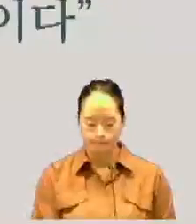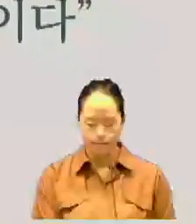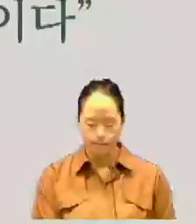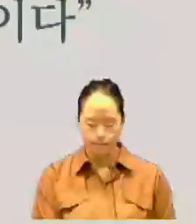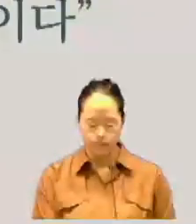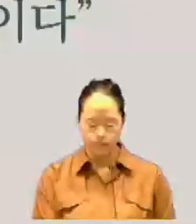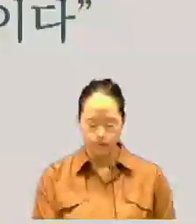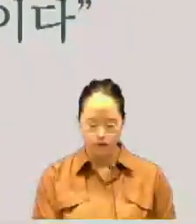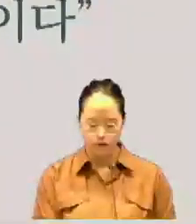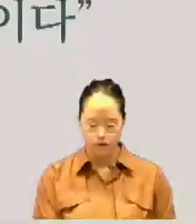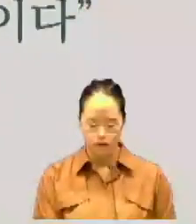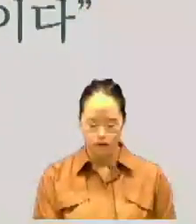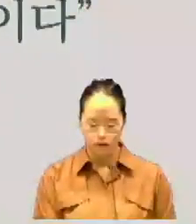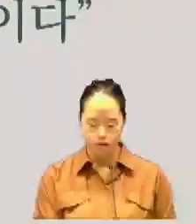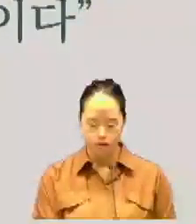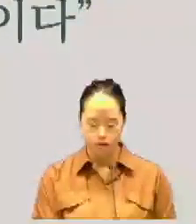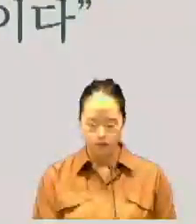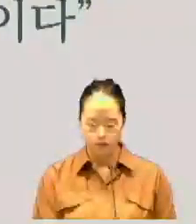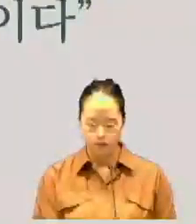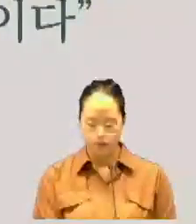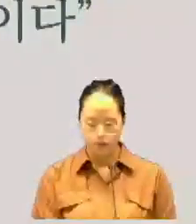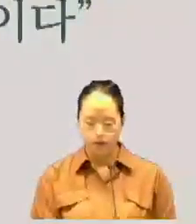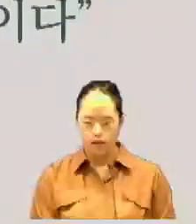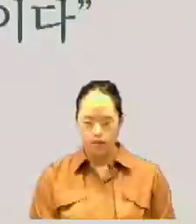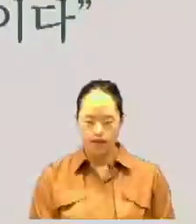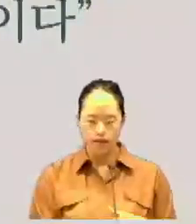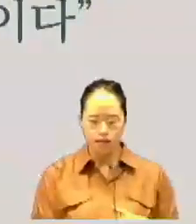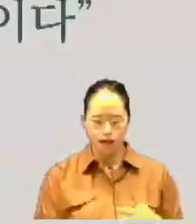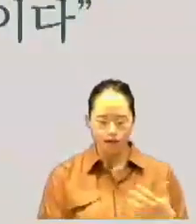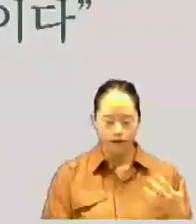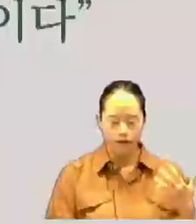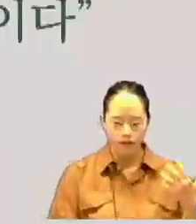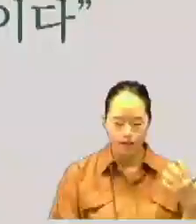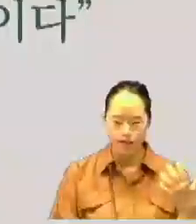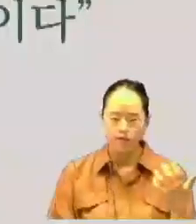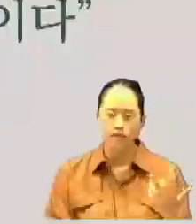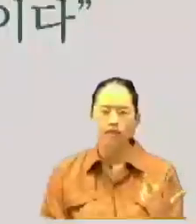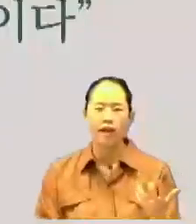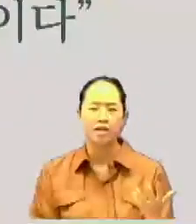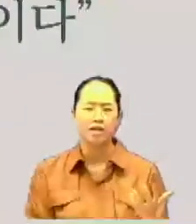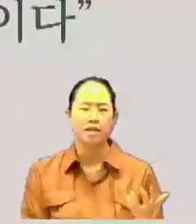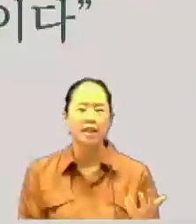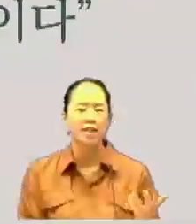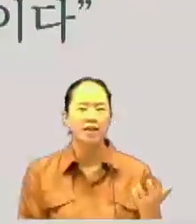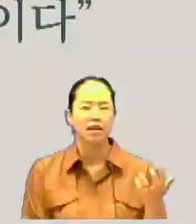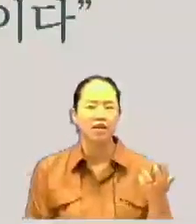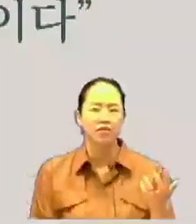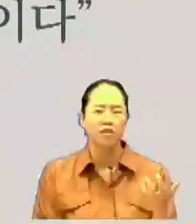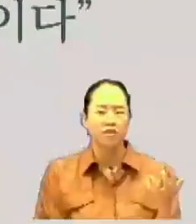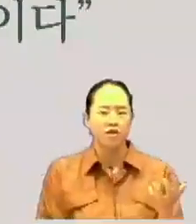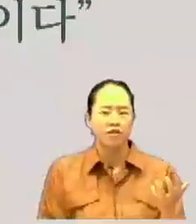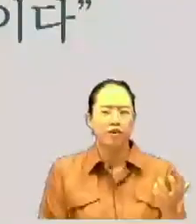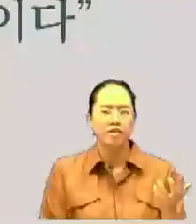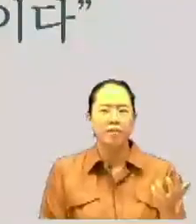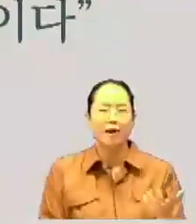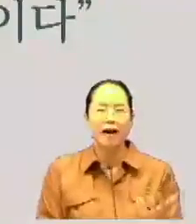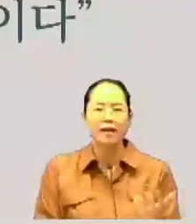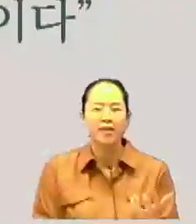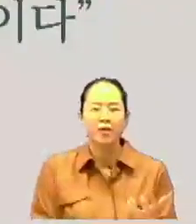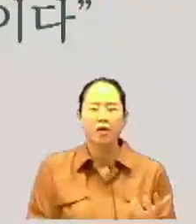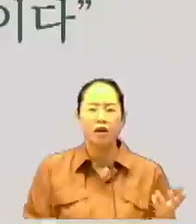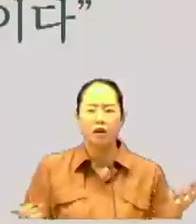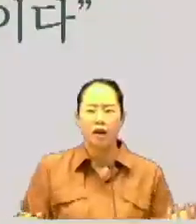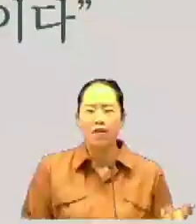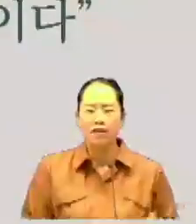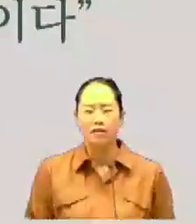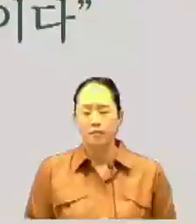样的居所，这样的美福。这样的福，想象一下，如果他给了你救恩之后没有给你们能够